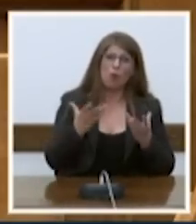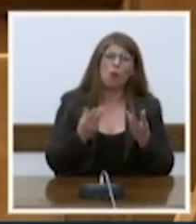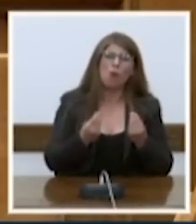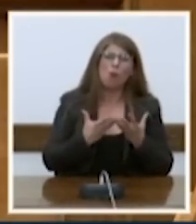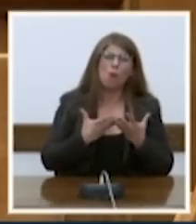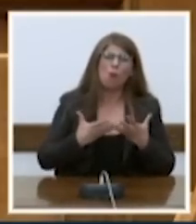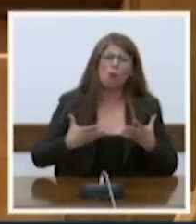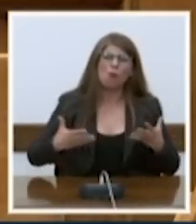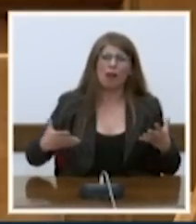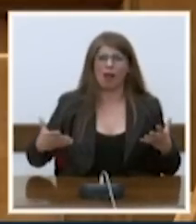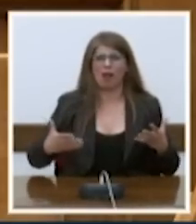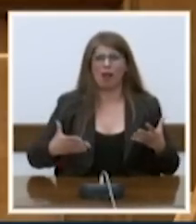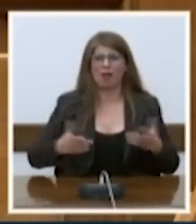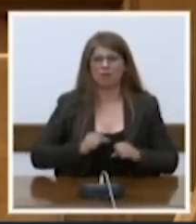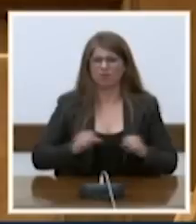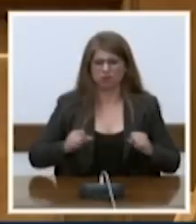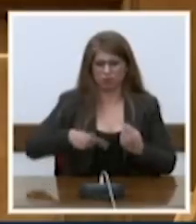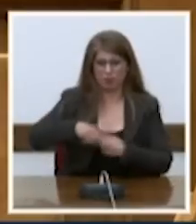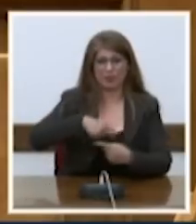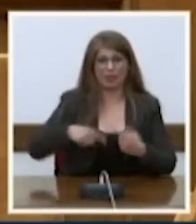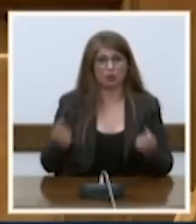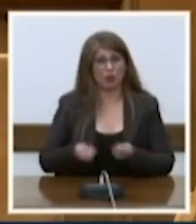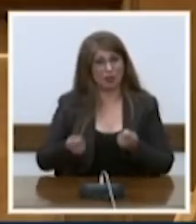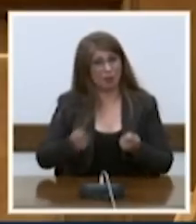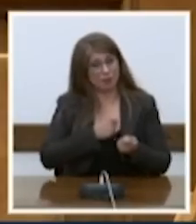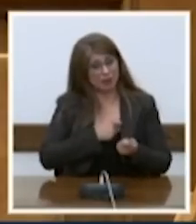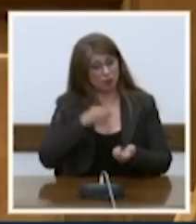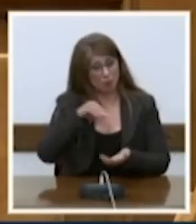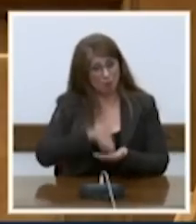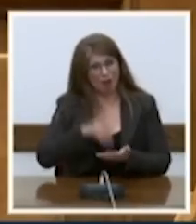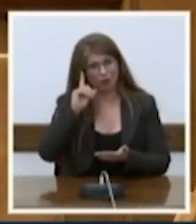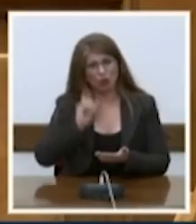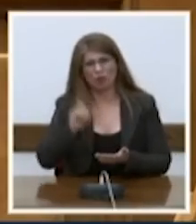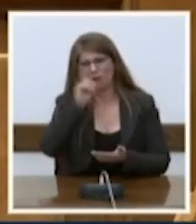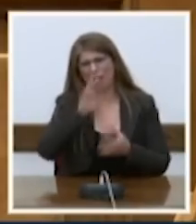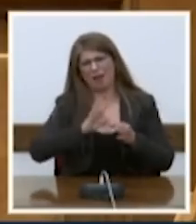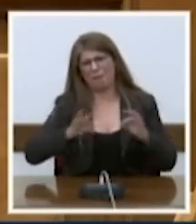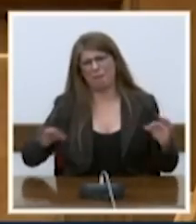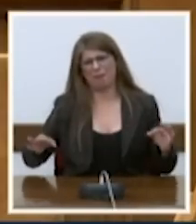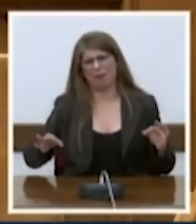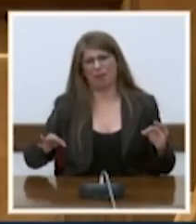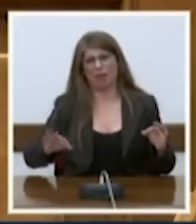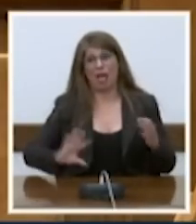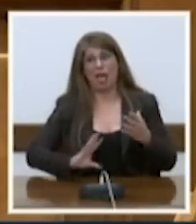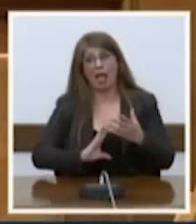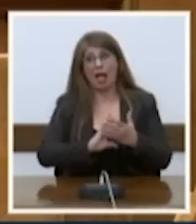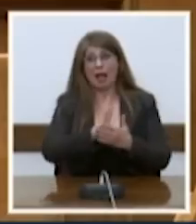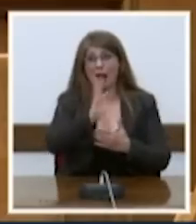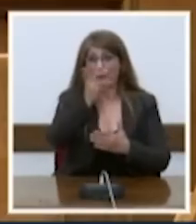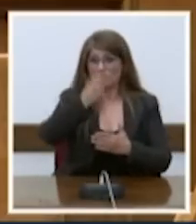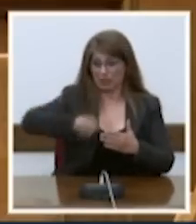πείρα ανάμεσα στους εργαζόμενους για να πιστέψουν ξανά το γνωστό παραμύθι της ανάπτυξης για